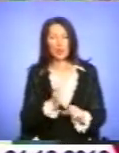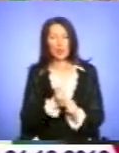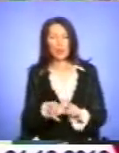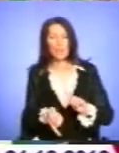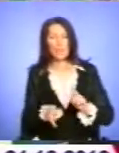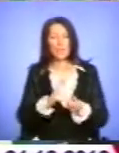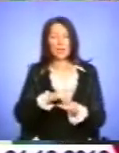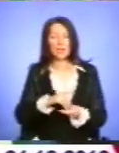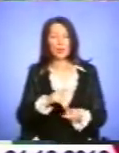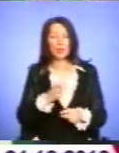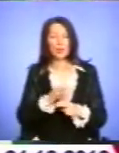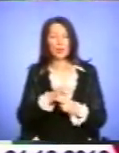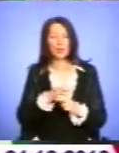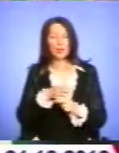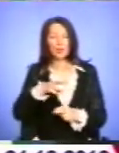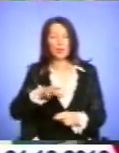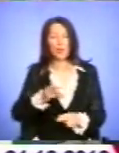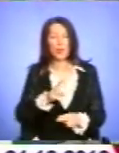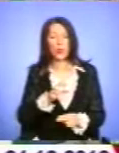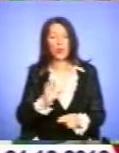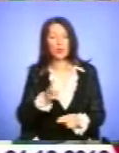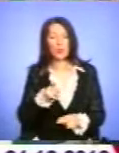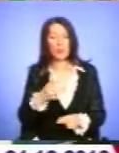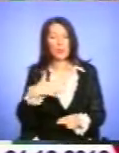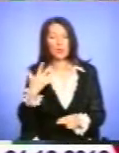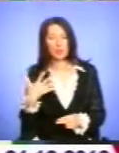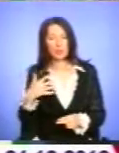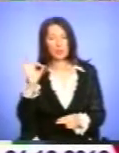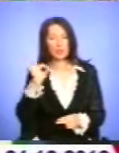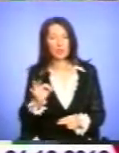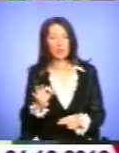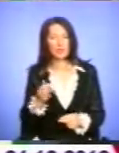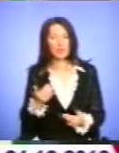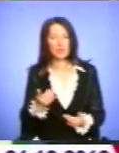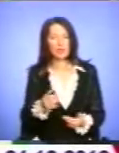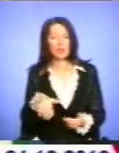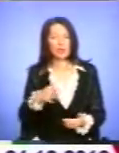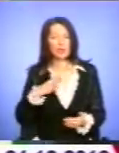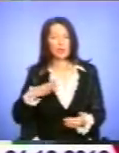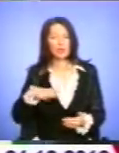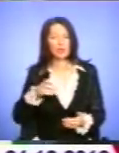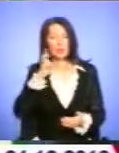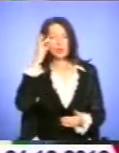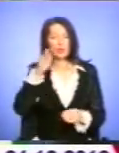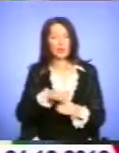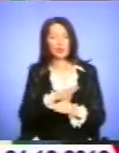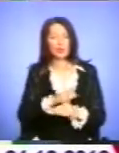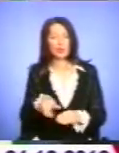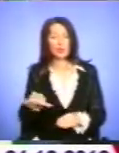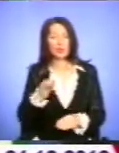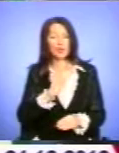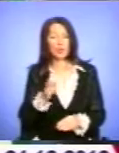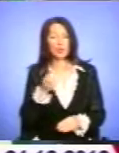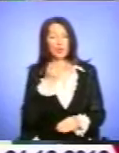А там 50 на 50, якби, але надіємося на Божу милість, просто що все буде добре. І дякуємо всім,